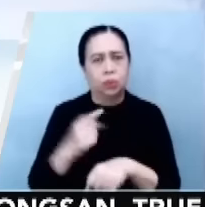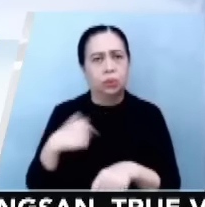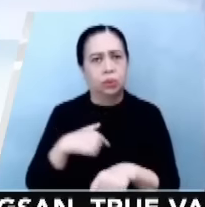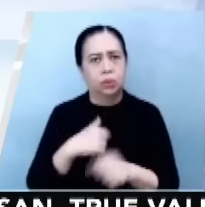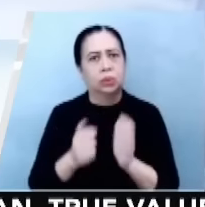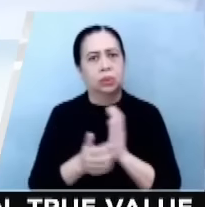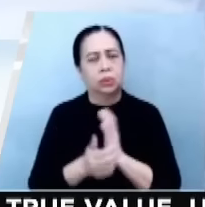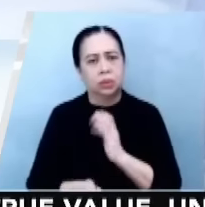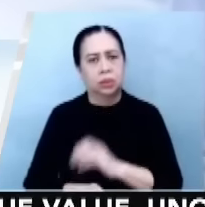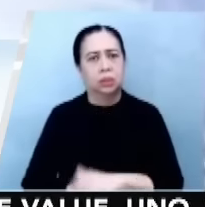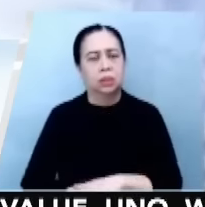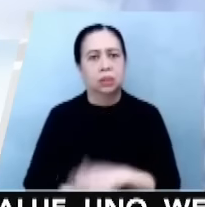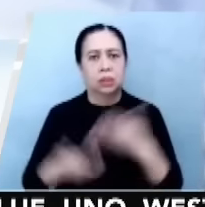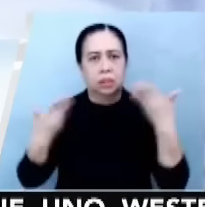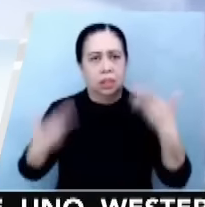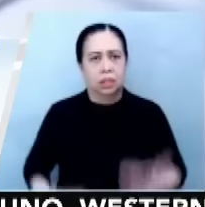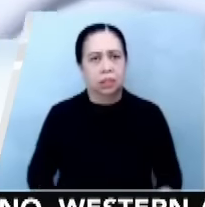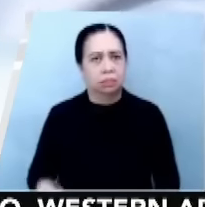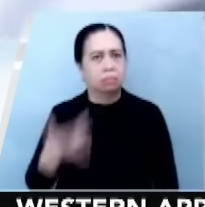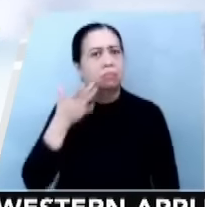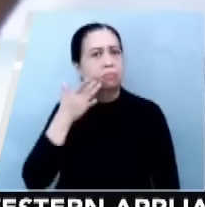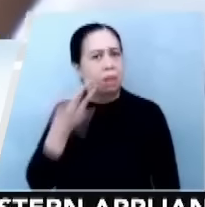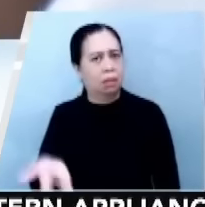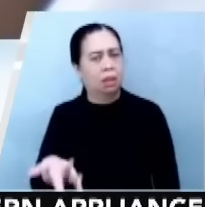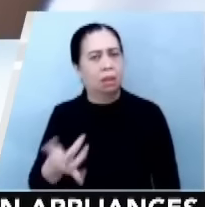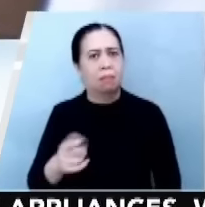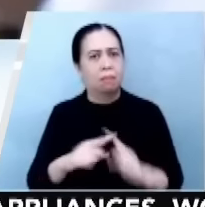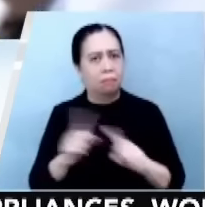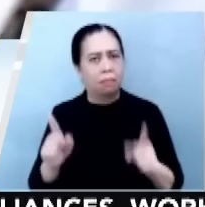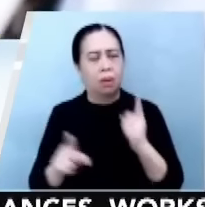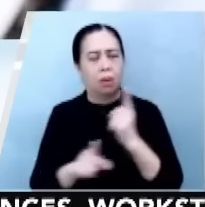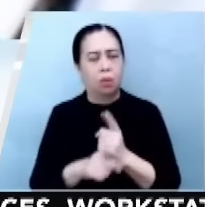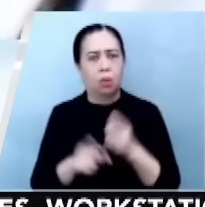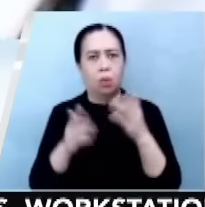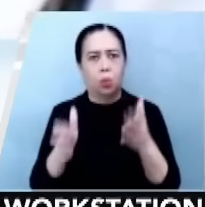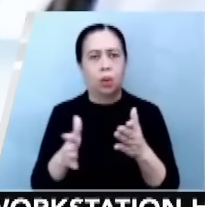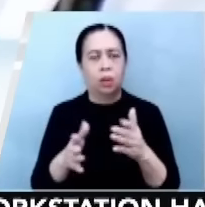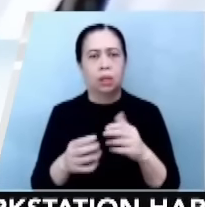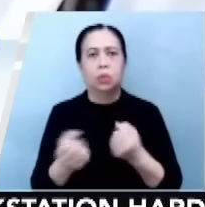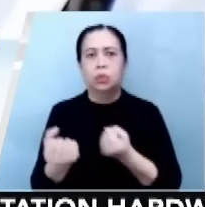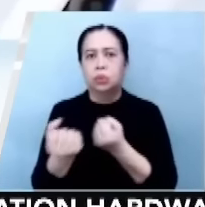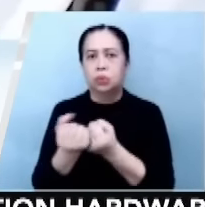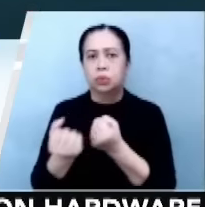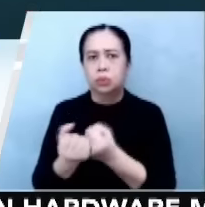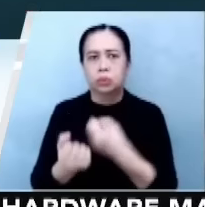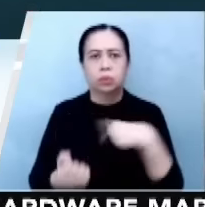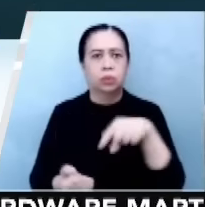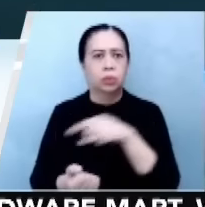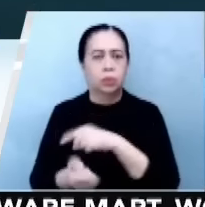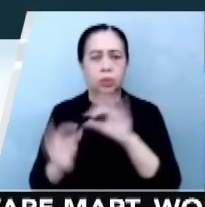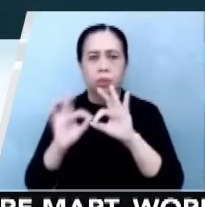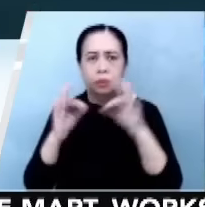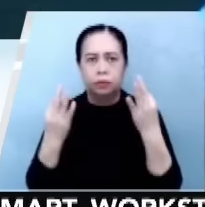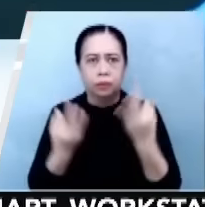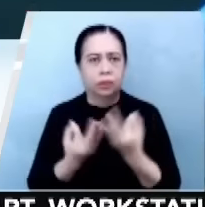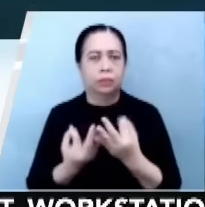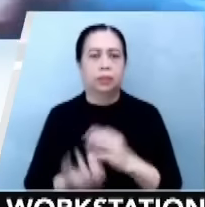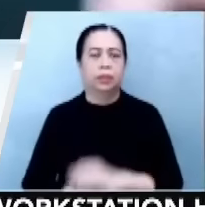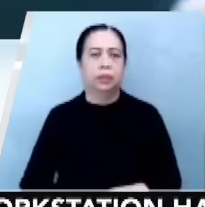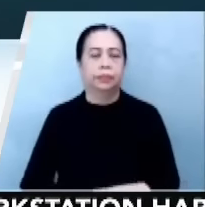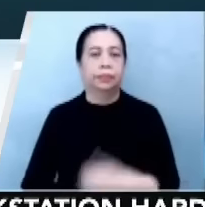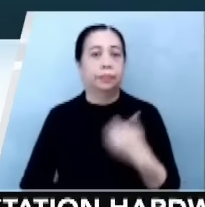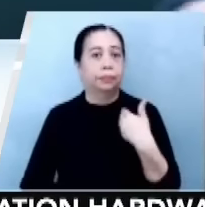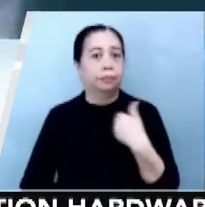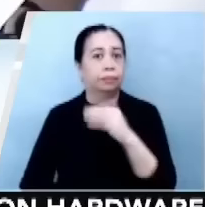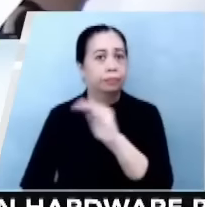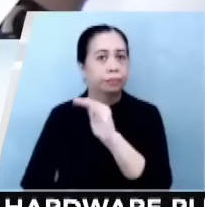ang pagiging bakla namin sa maayos na paraan para maitaguyod ang aming mga pamilya. May panawagan sila sa